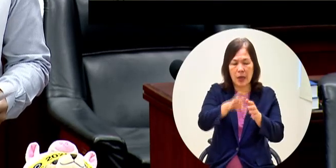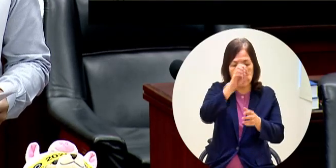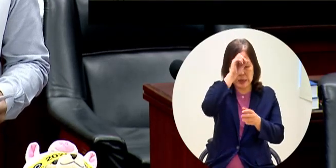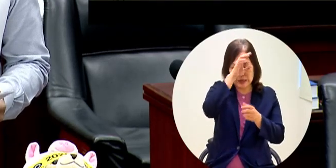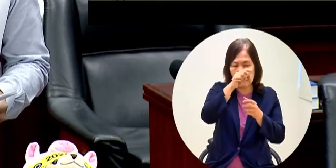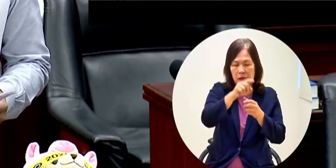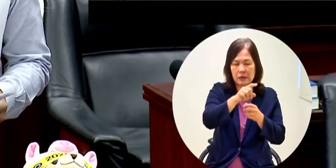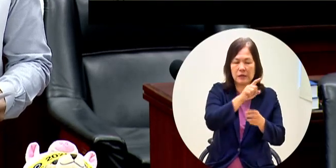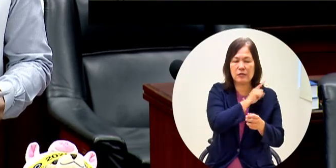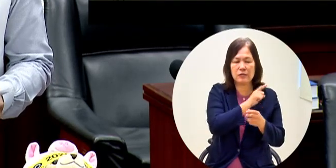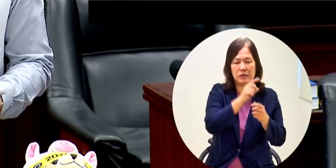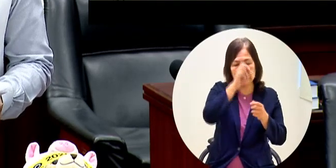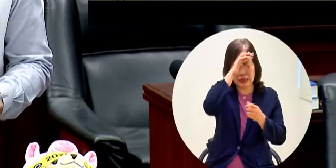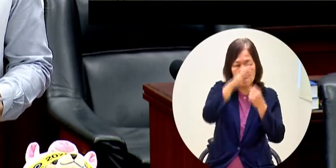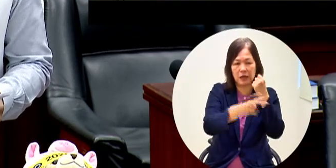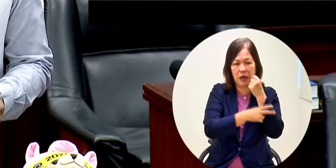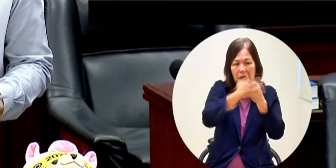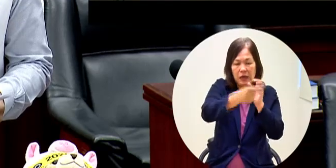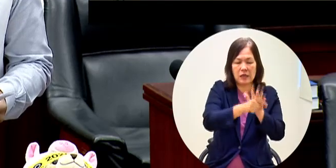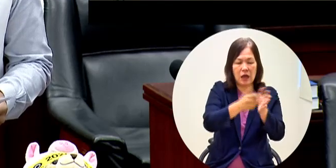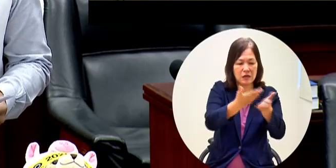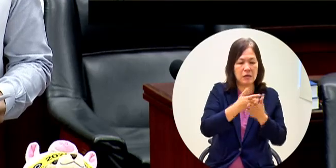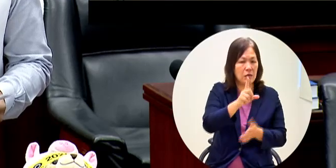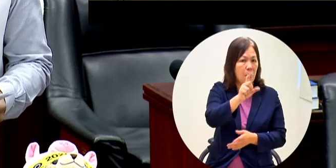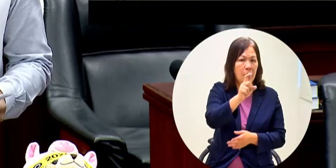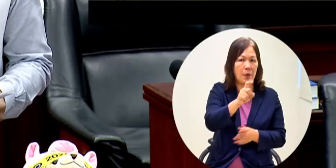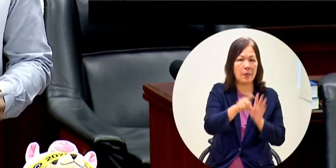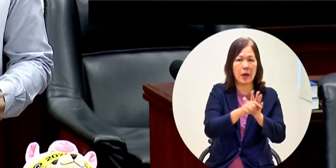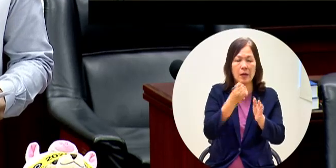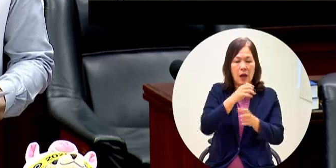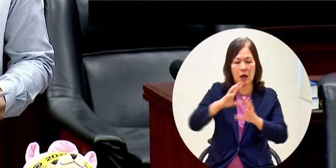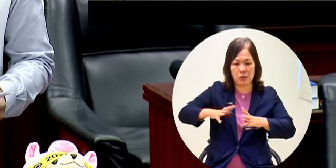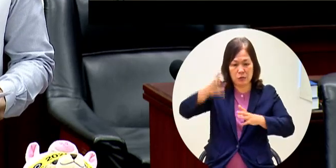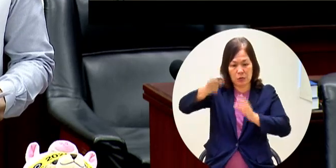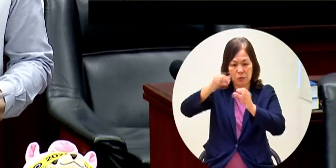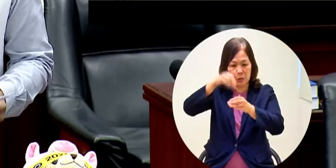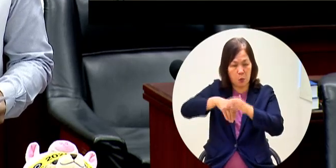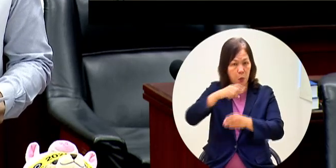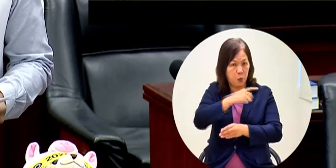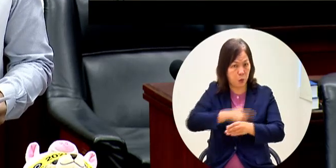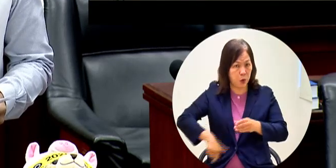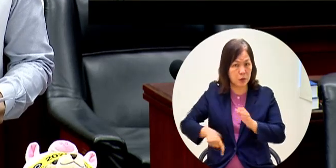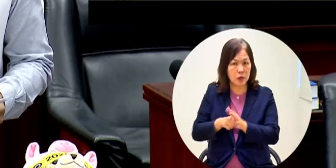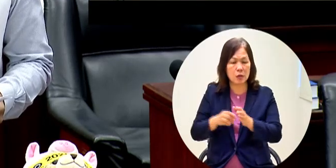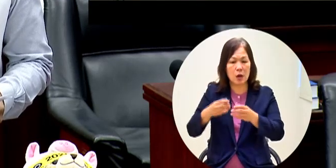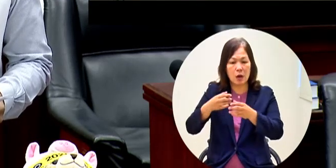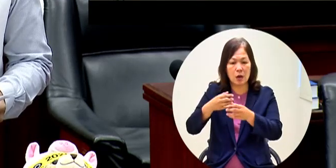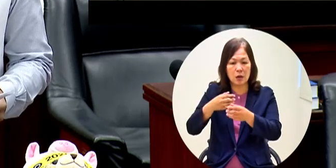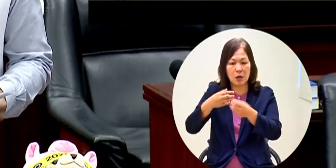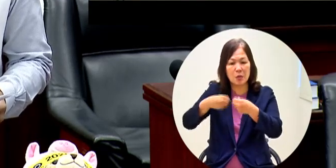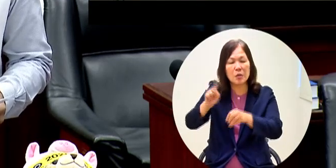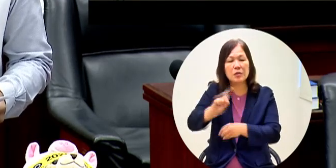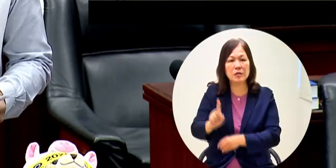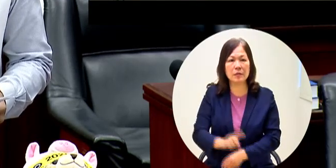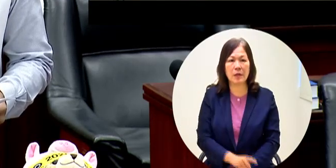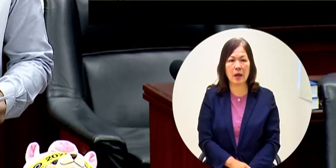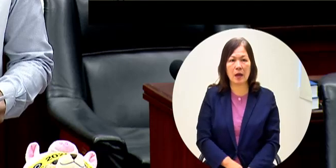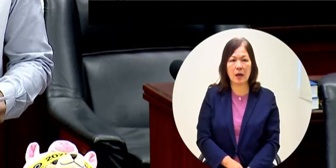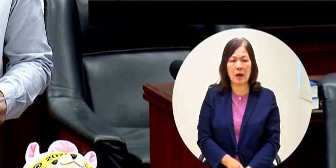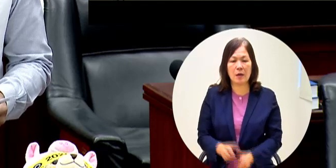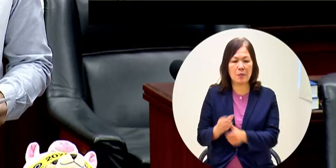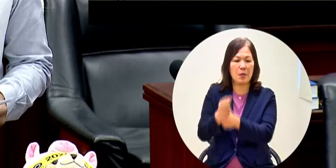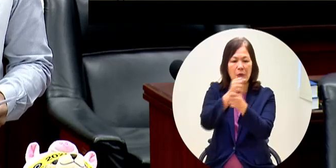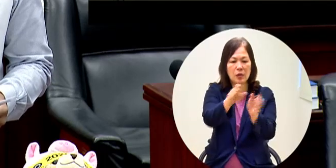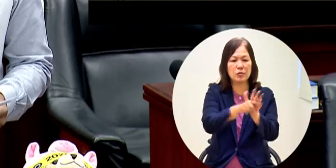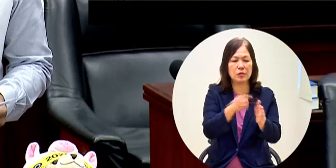拢无得接受啊！你2020的总统大选，你杀去遐要创啥？要选举用的嘛？